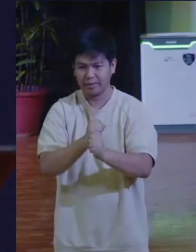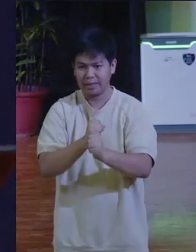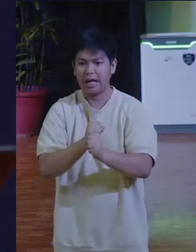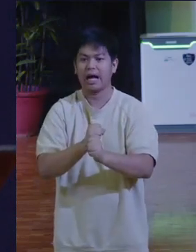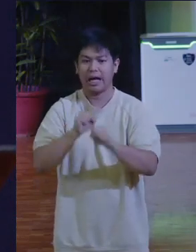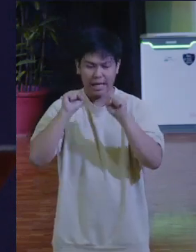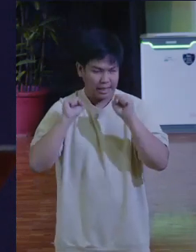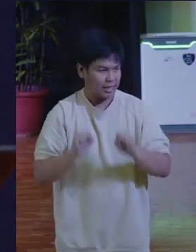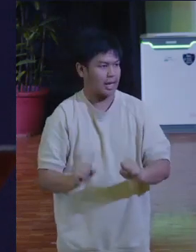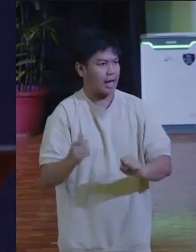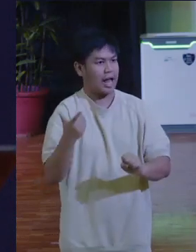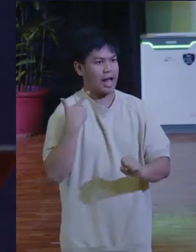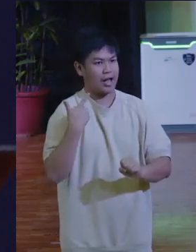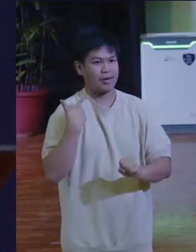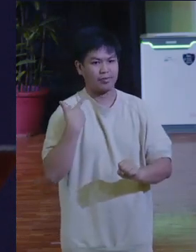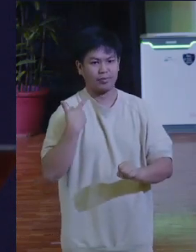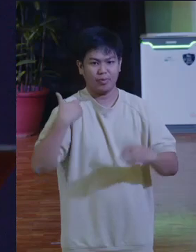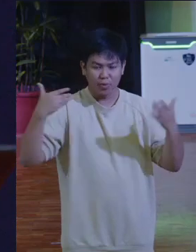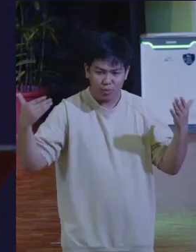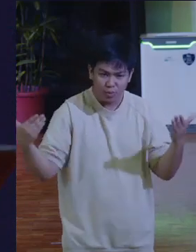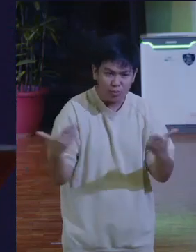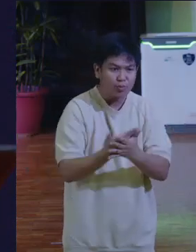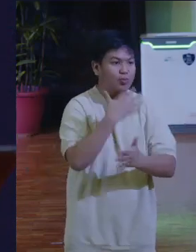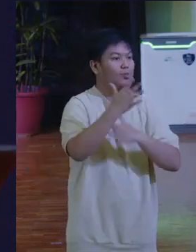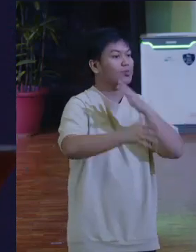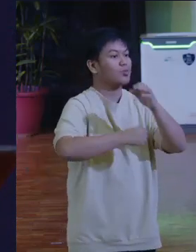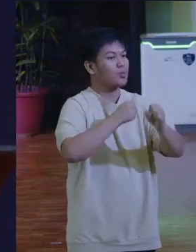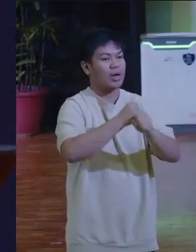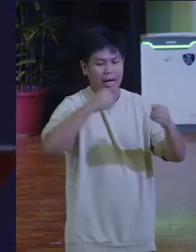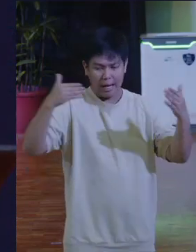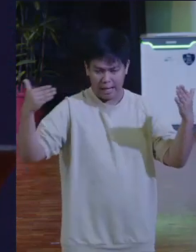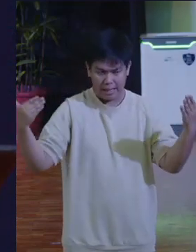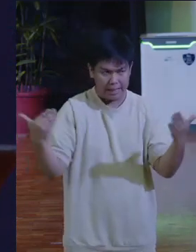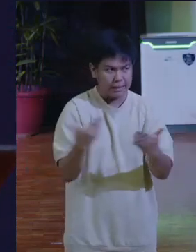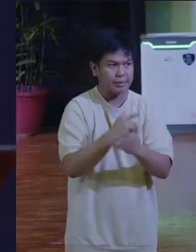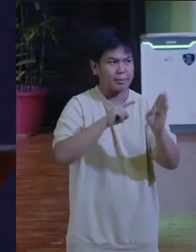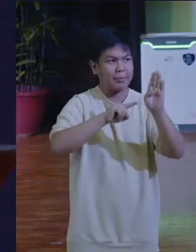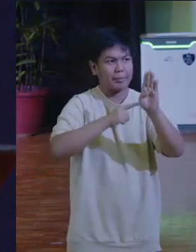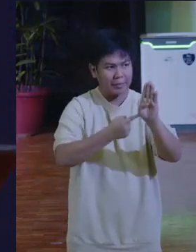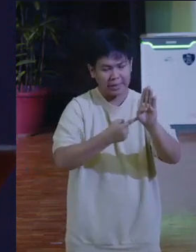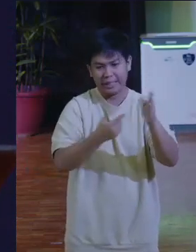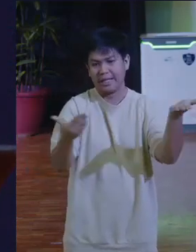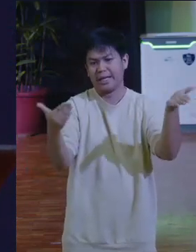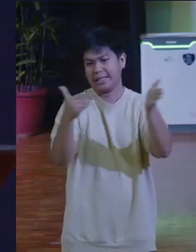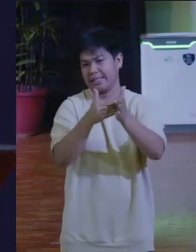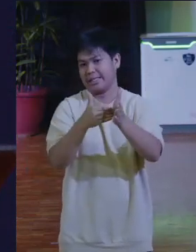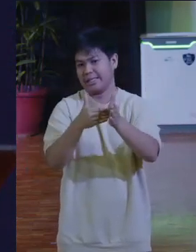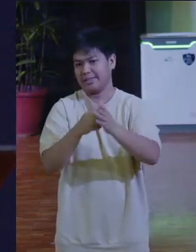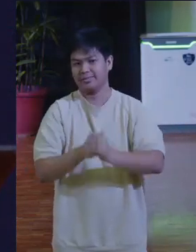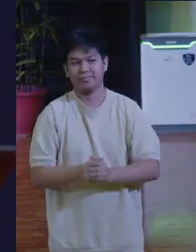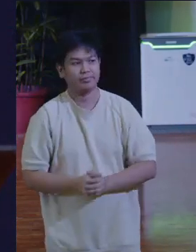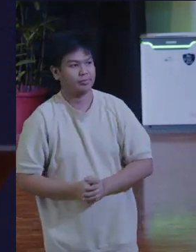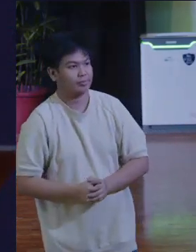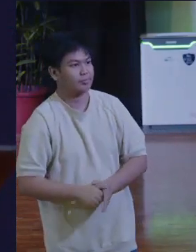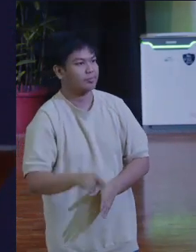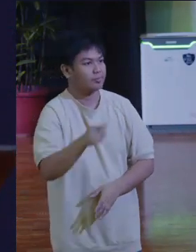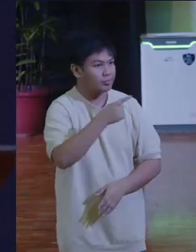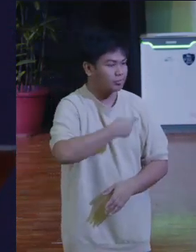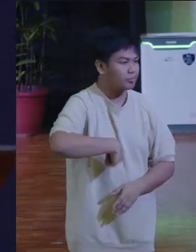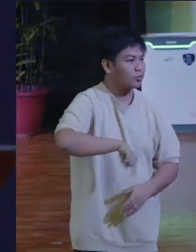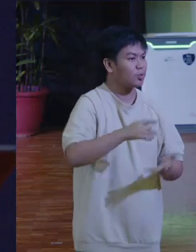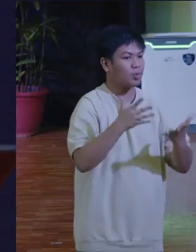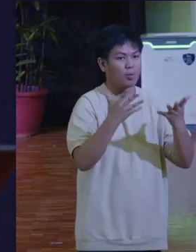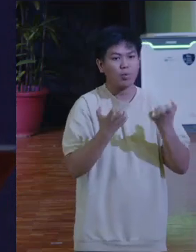na magkaroon ng isang bagong pagsisimula. At yan ang paksa, yan po ang pakay at